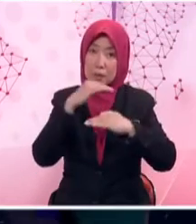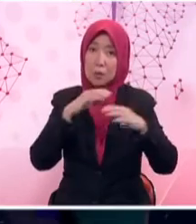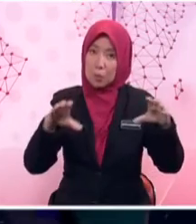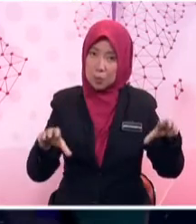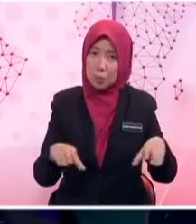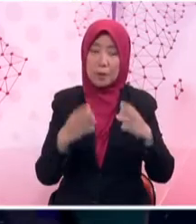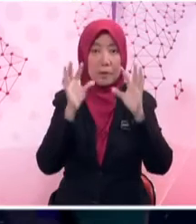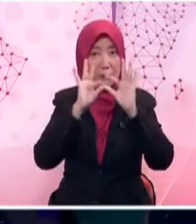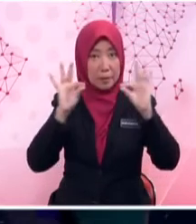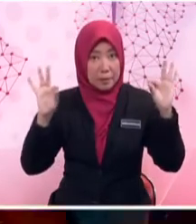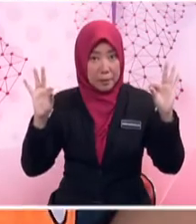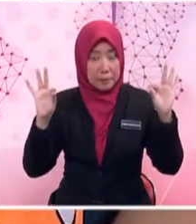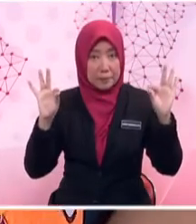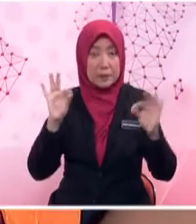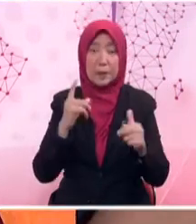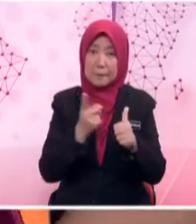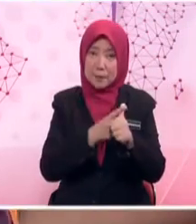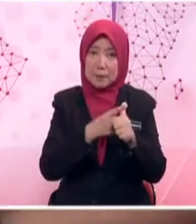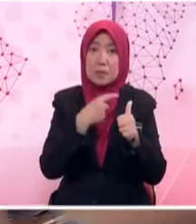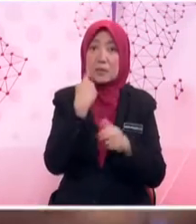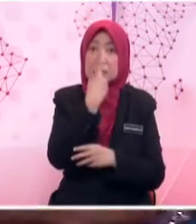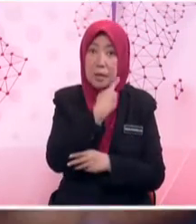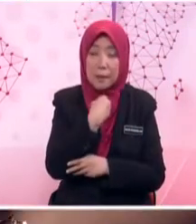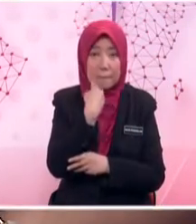pertama, siapa?